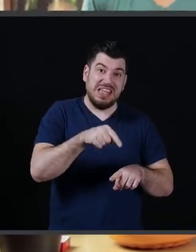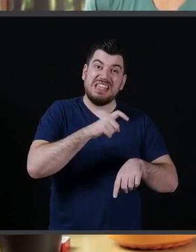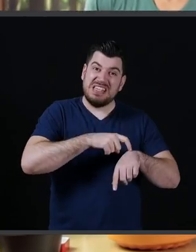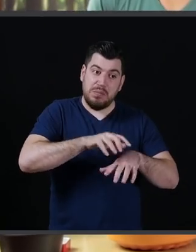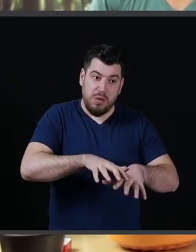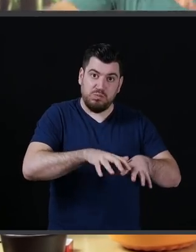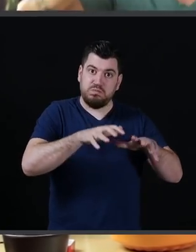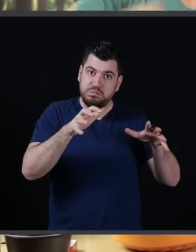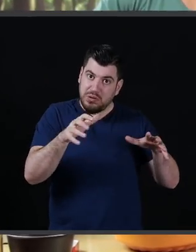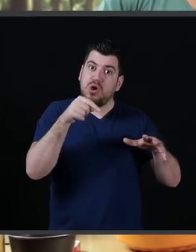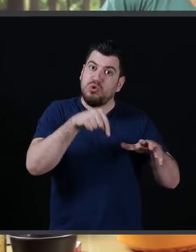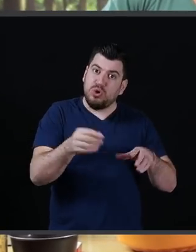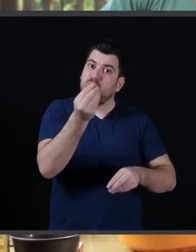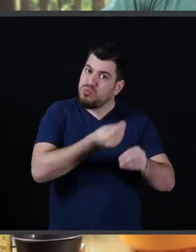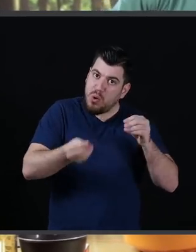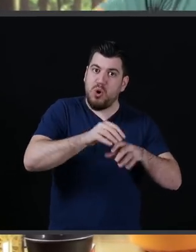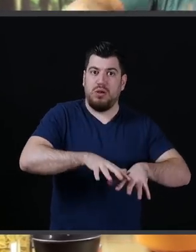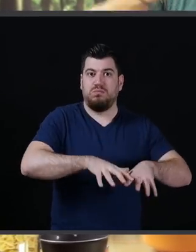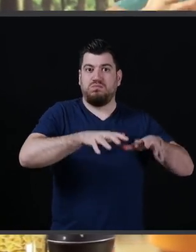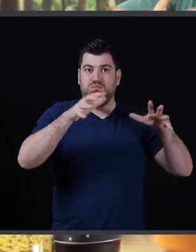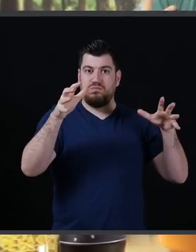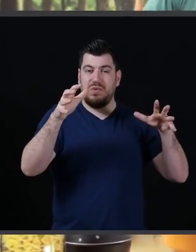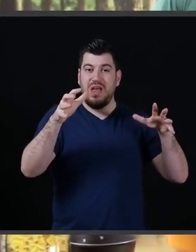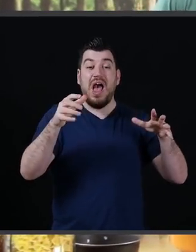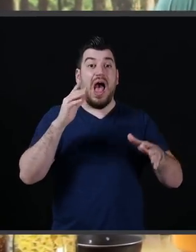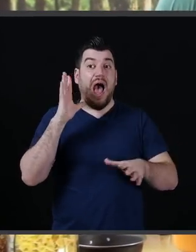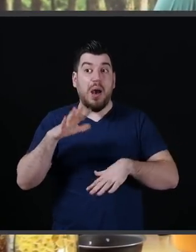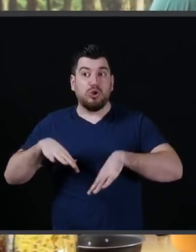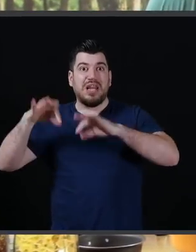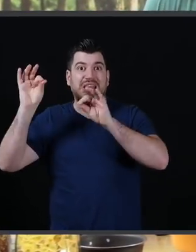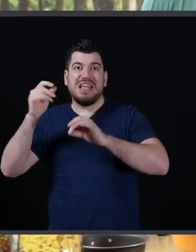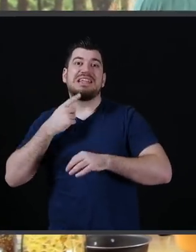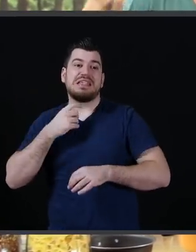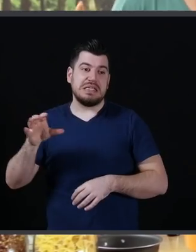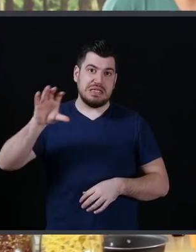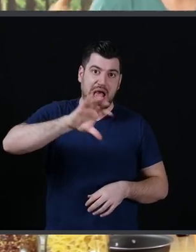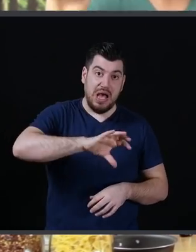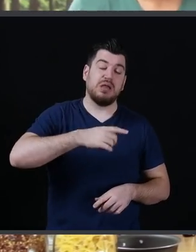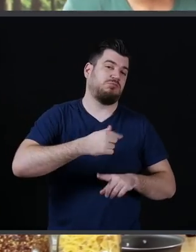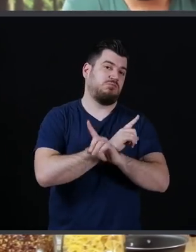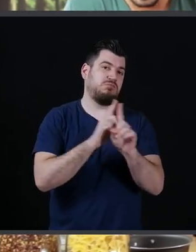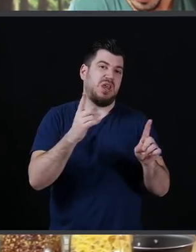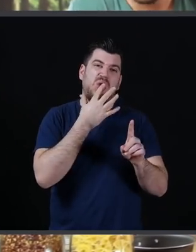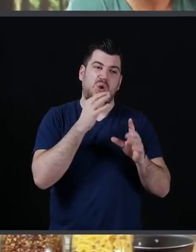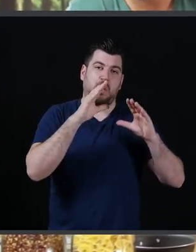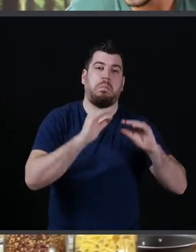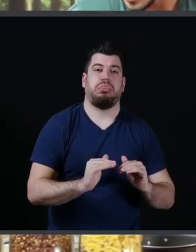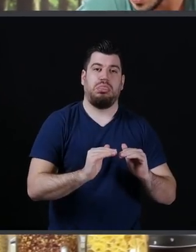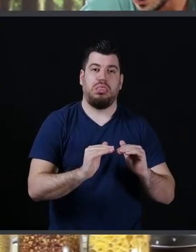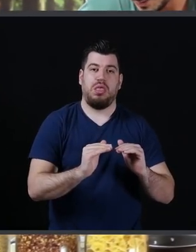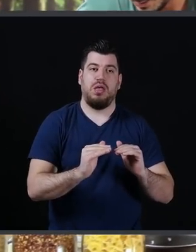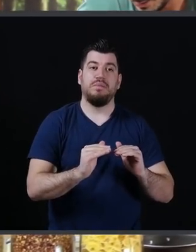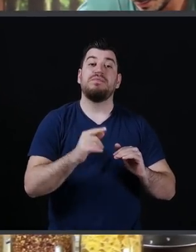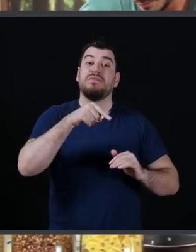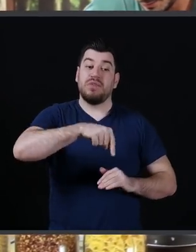βάζουμε τη ζάχαρη στην αρχή Γιατί θα πέσει όγκος και δεν θα μπορέσει ποτέ να αφρατέψει όσο πολύ θέλουμε Λοιπόν, άρα αυξάνω το μίξερ και προσθέτω σιγά σιγά τη